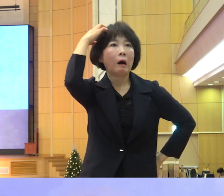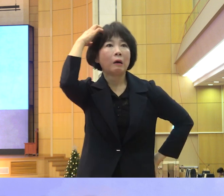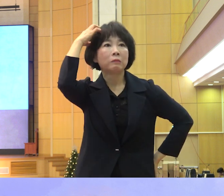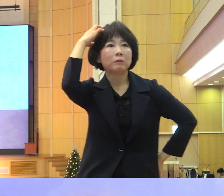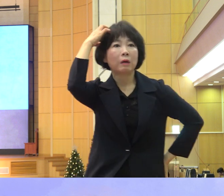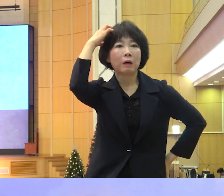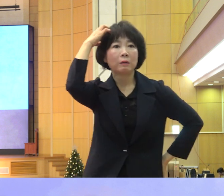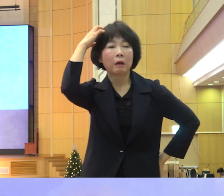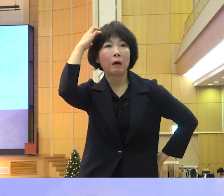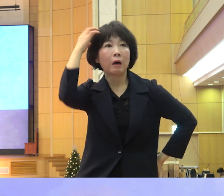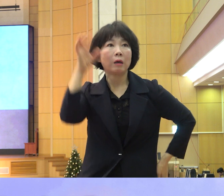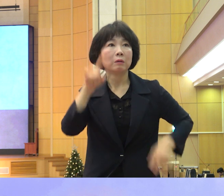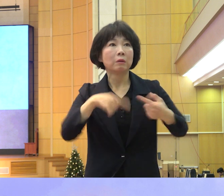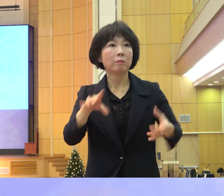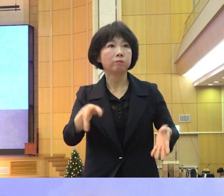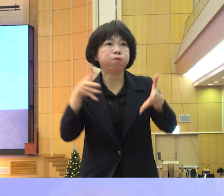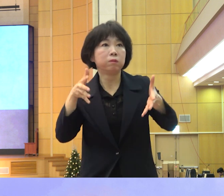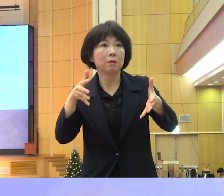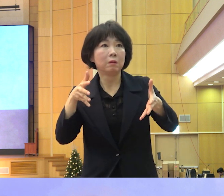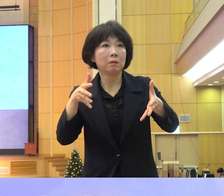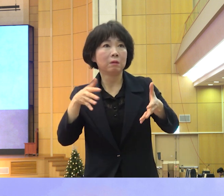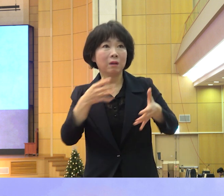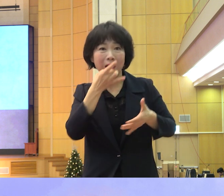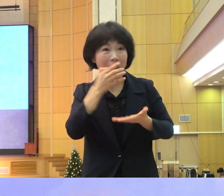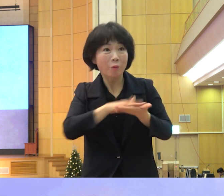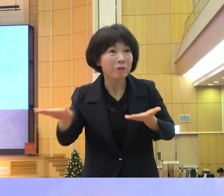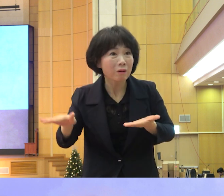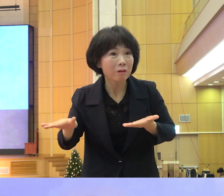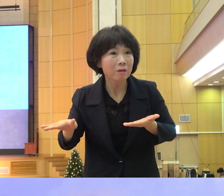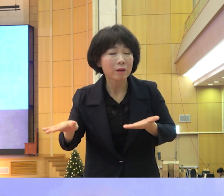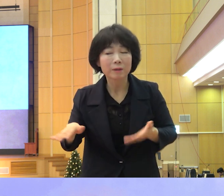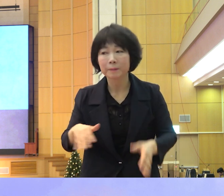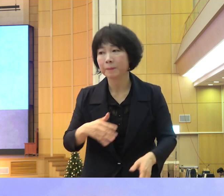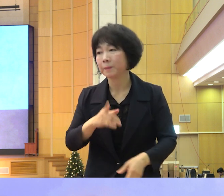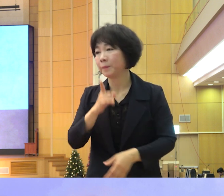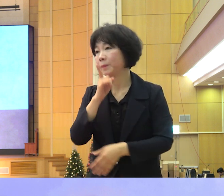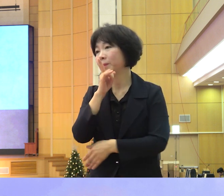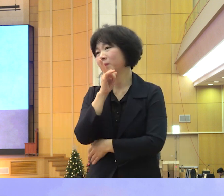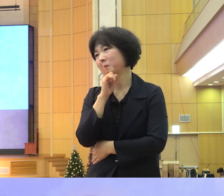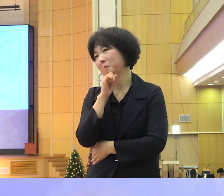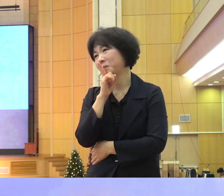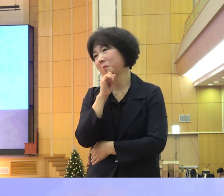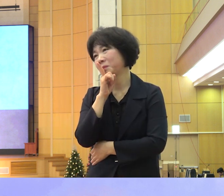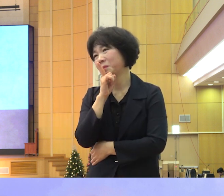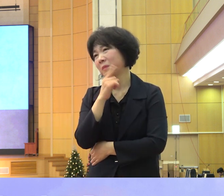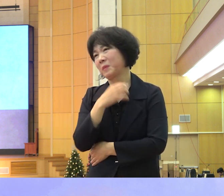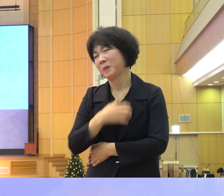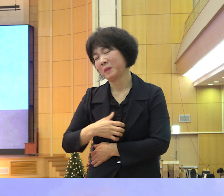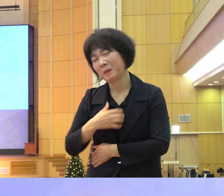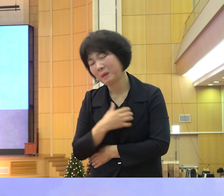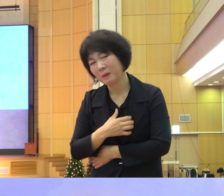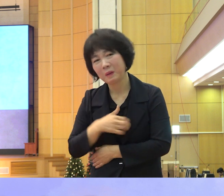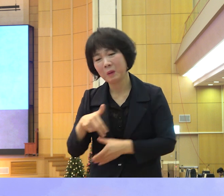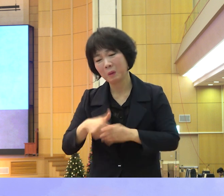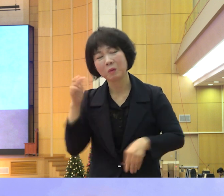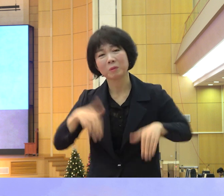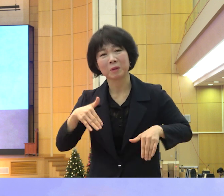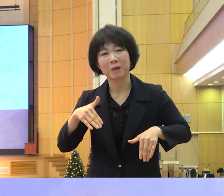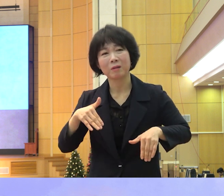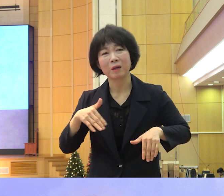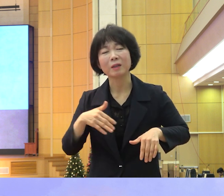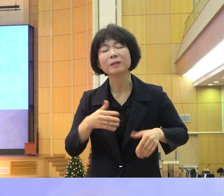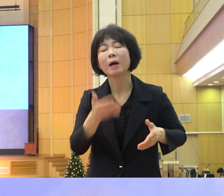그럼 뭐 할 말이 없잖아요. 그래서 숭늉 마시고 그날 저녁에 들어서 잠을 자려고 하니까 잠이 안